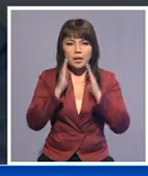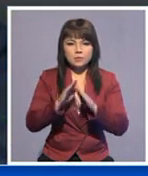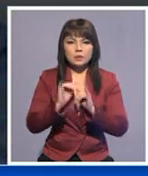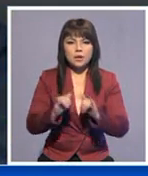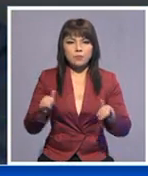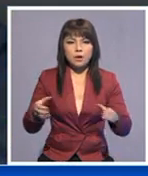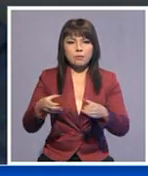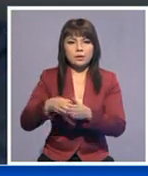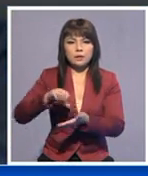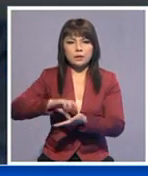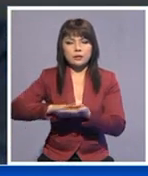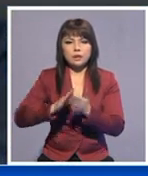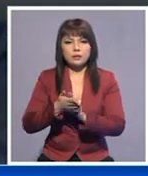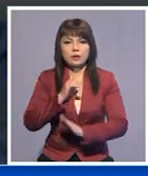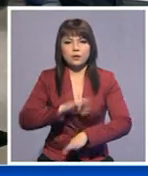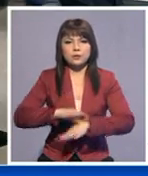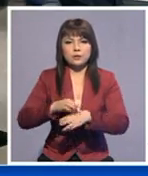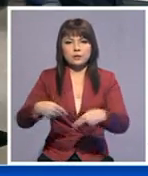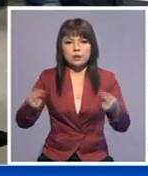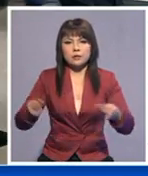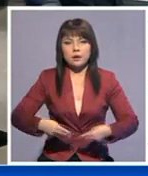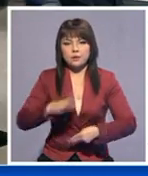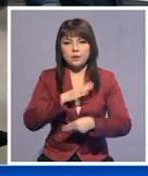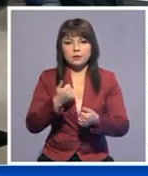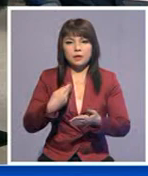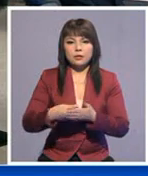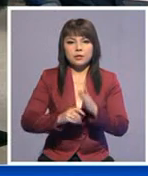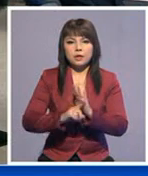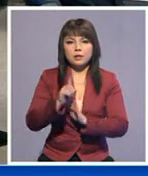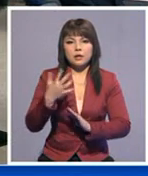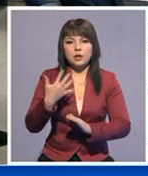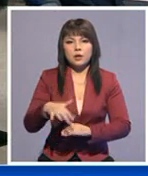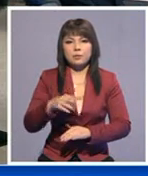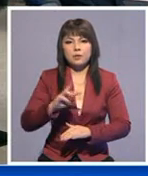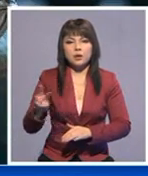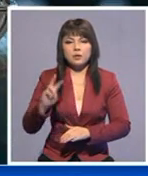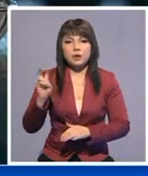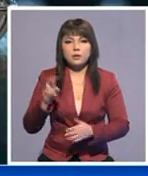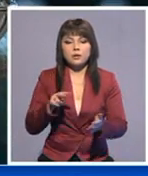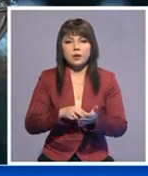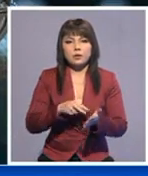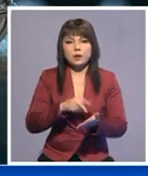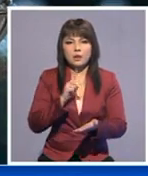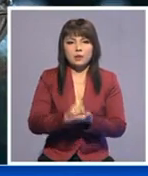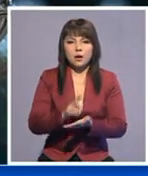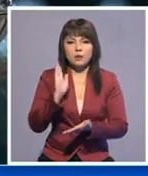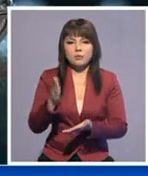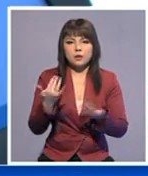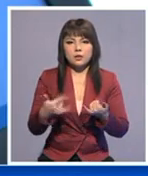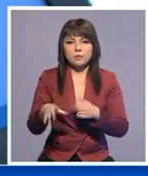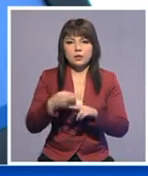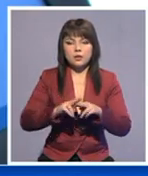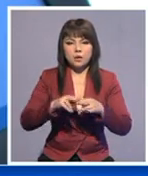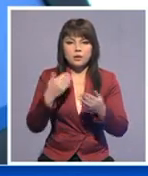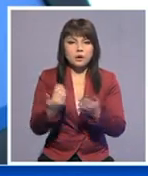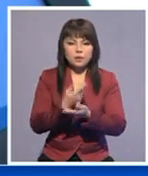корпорациясымен тиісті келісімге қол қойылған. Бастапқыда қордың қаржы көлемі 50 миллион ақш доллар болады. Бұл қаржыны технологиялық даму жөніндегі